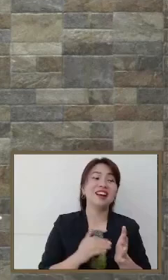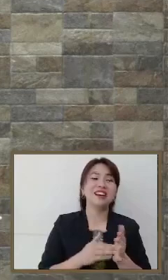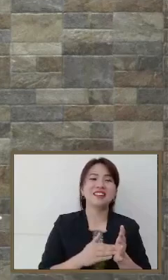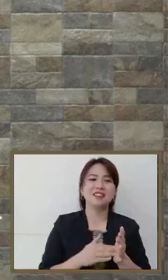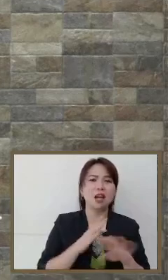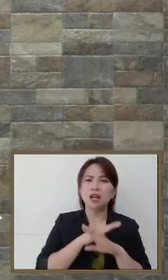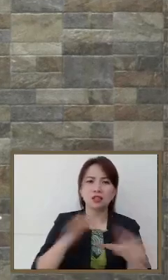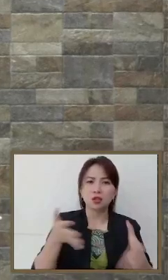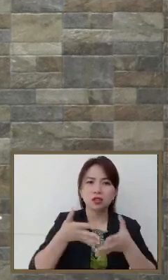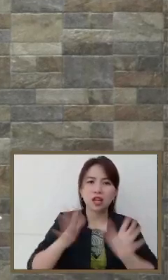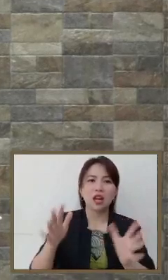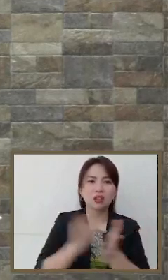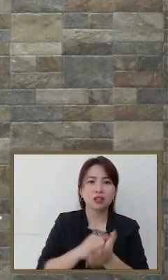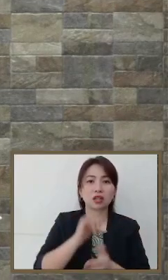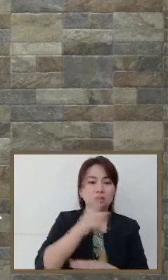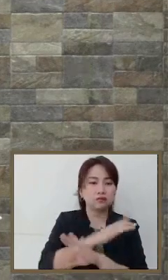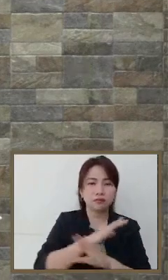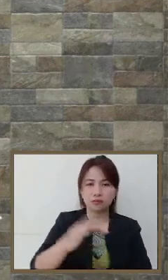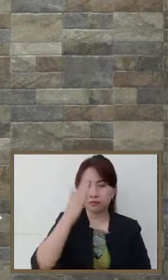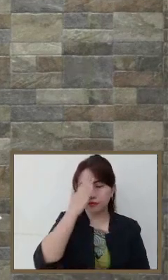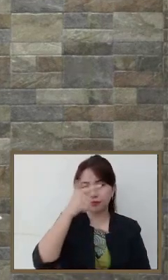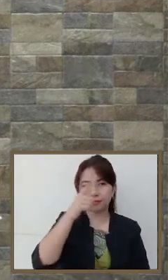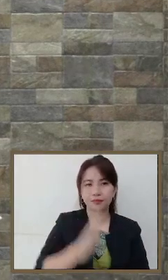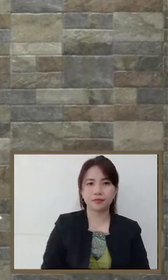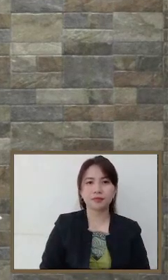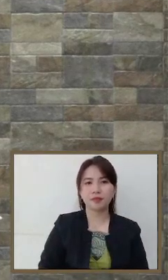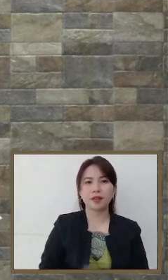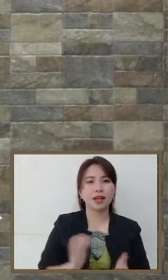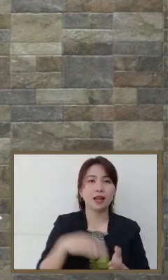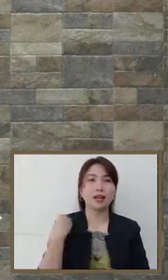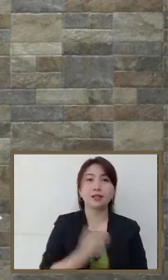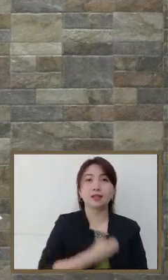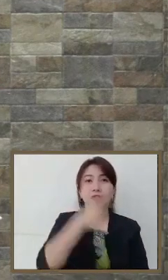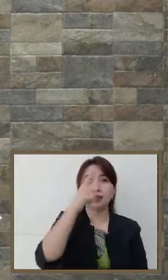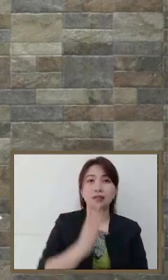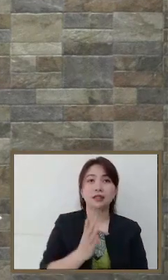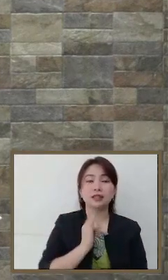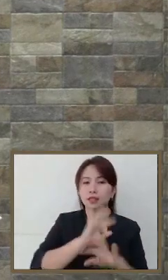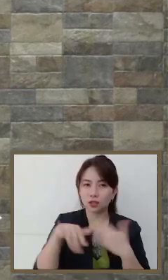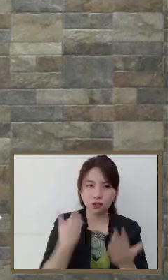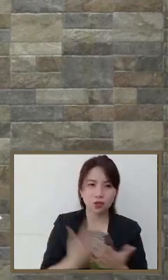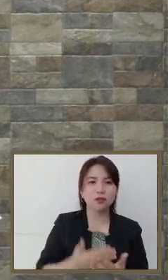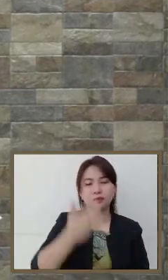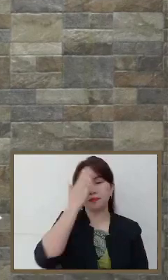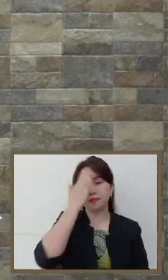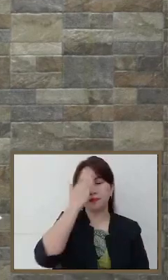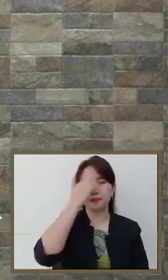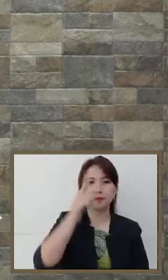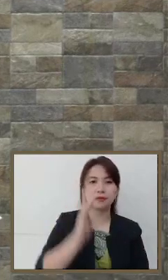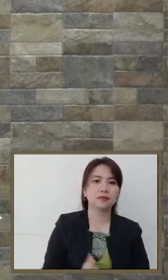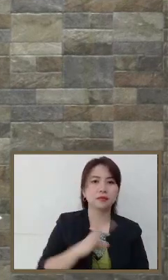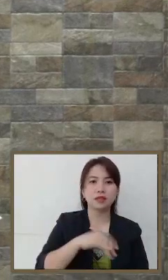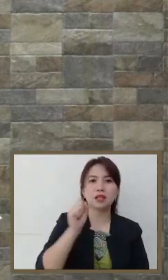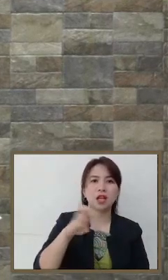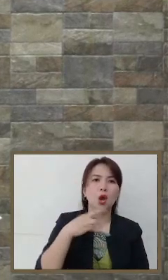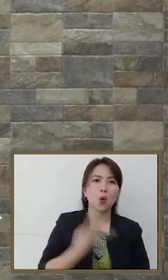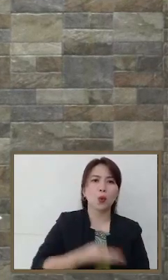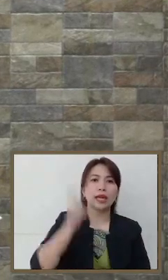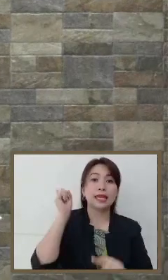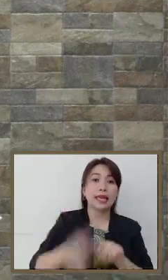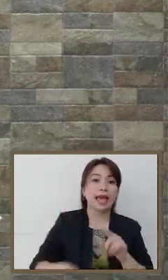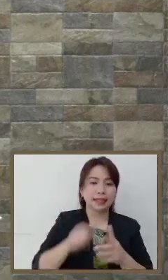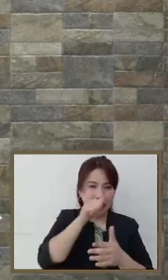atin am alam natin that our God is an omniscient God wala tayong pwedeng itago sa